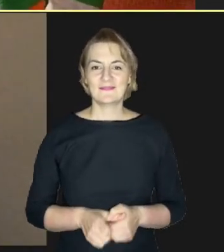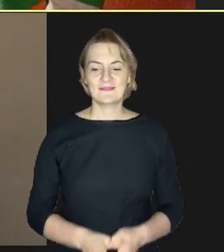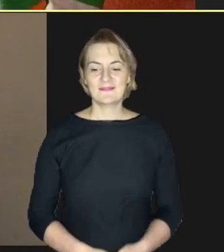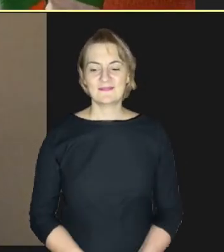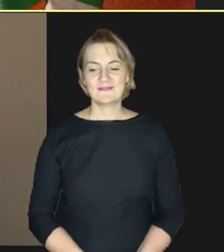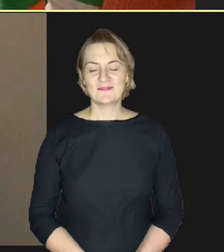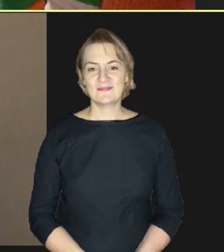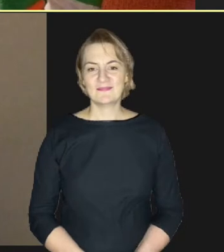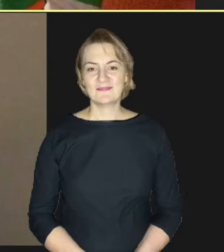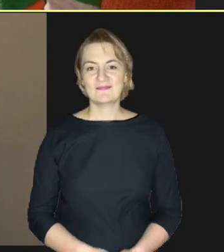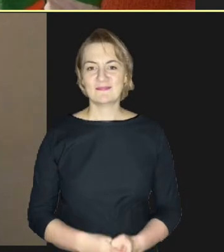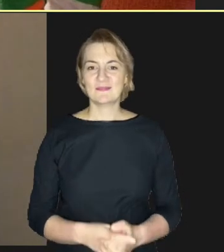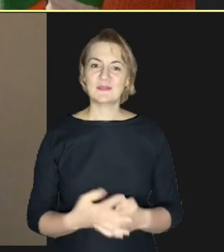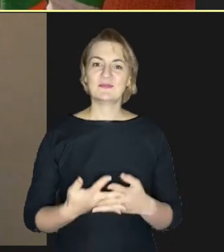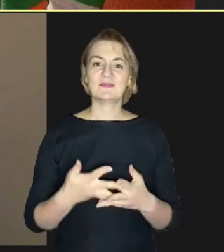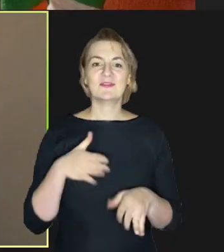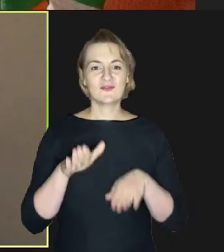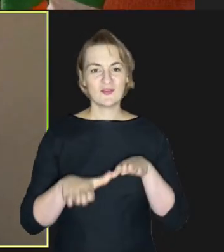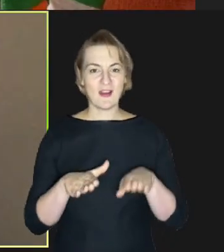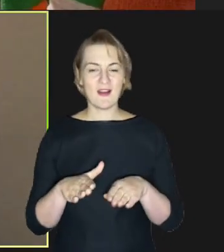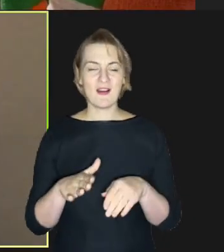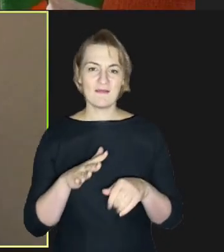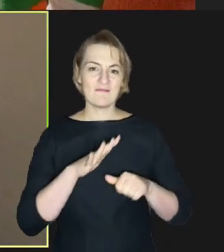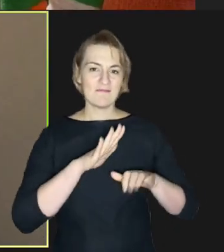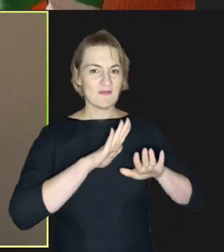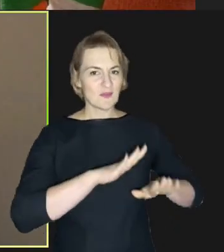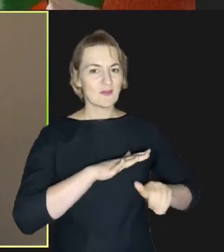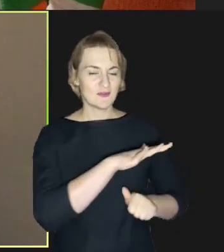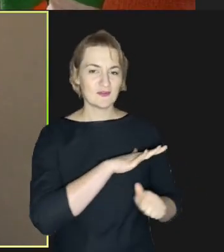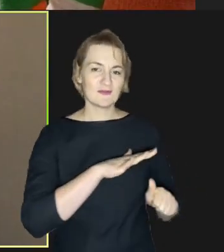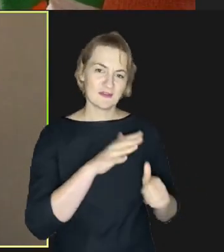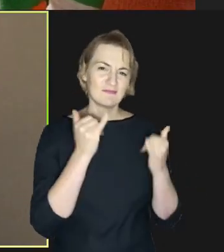Raczej ślad ekologiczny, tak? No,